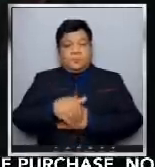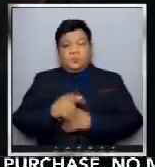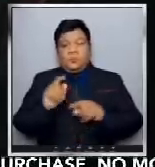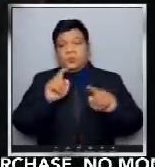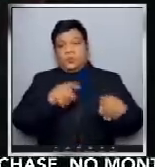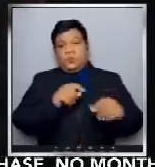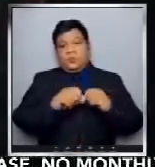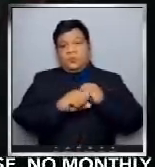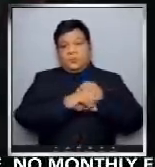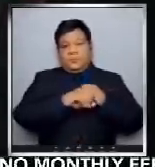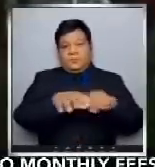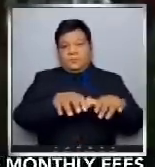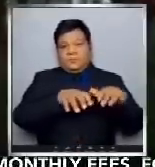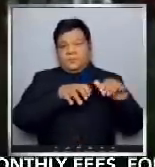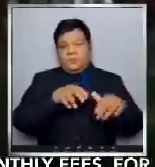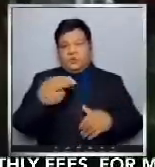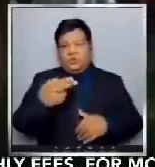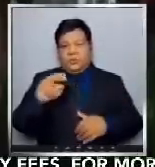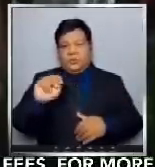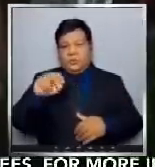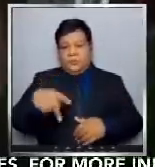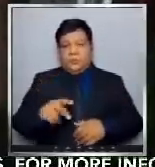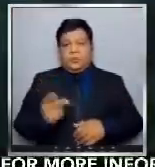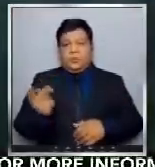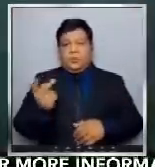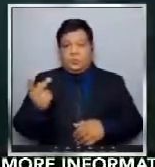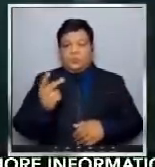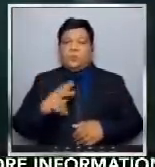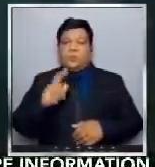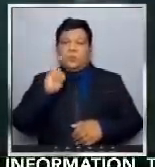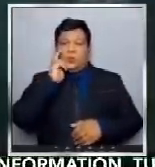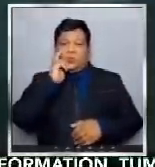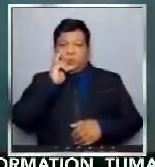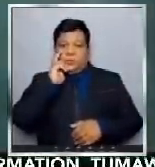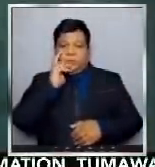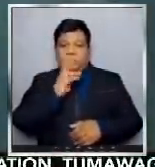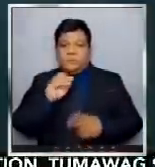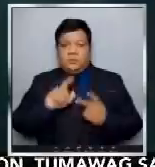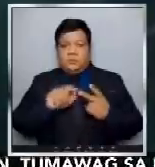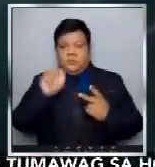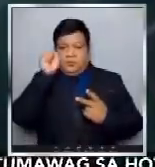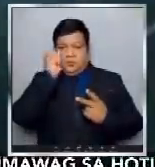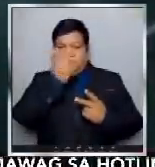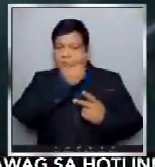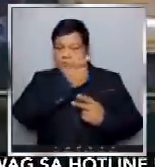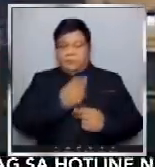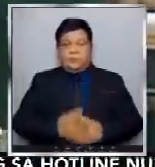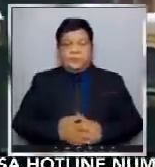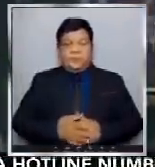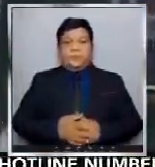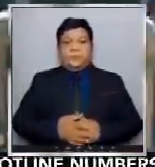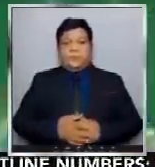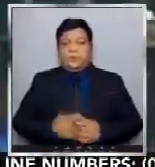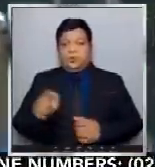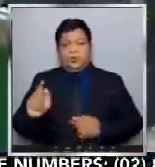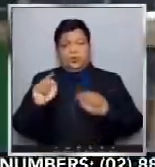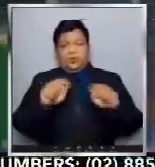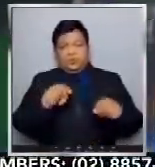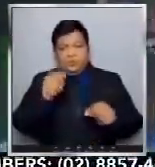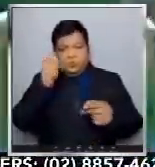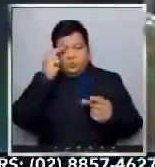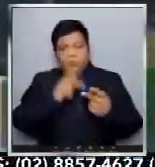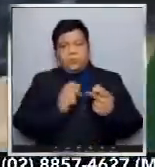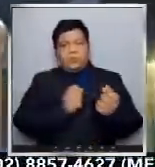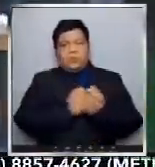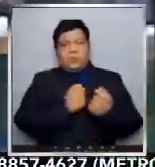ng pagbabago ang mag-amang Pangulong Duterte at Davao City Mayor Sara Duterte. Naroon sila para suportahan sina Davao City